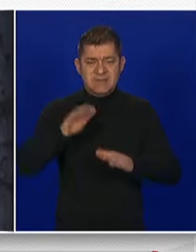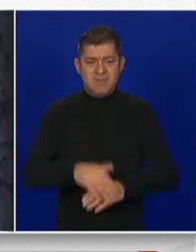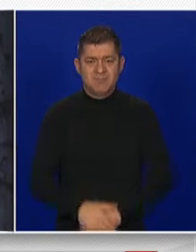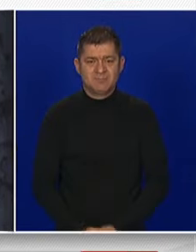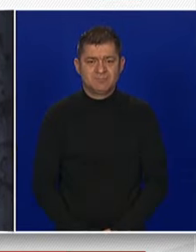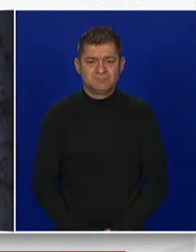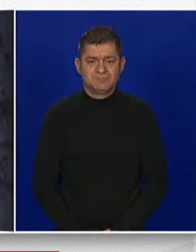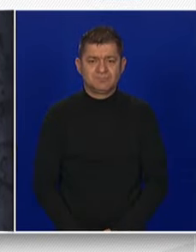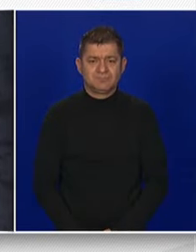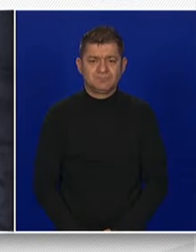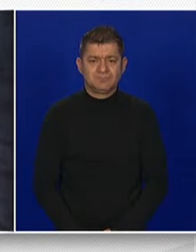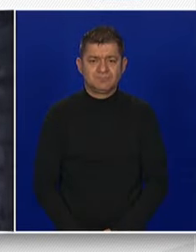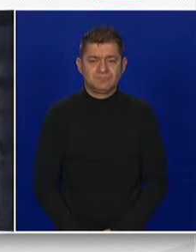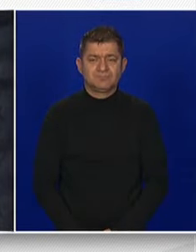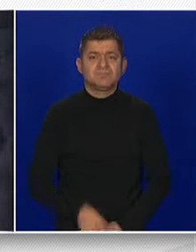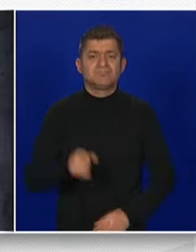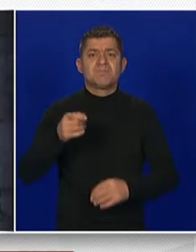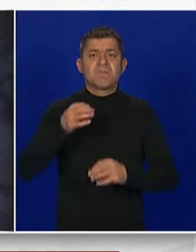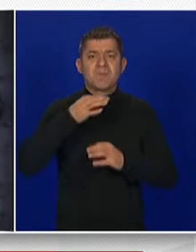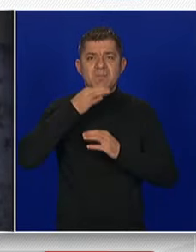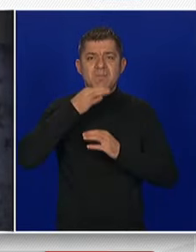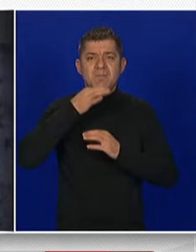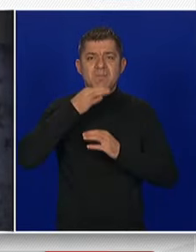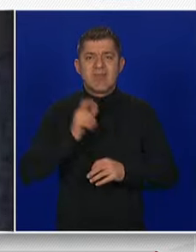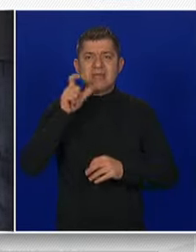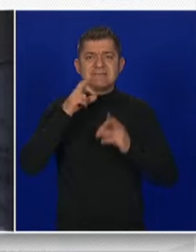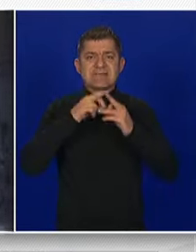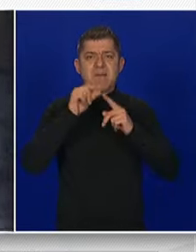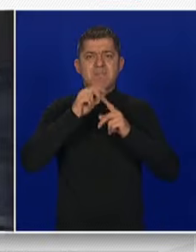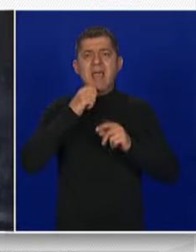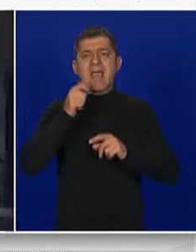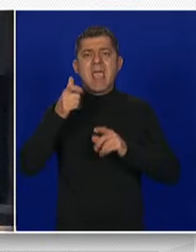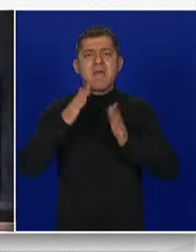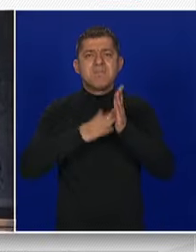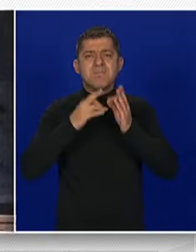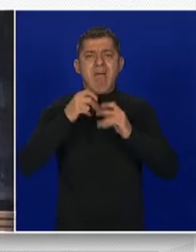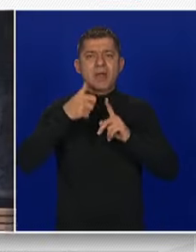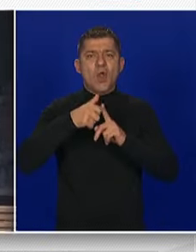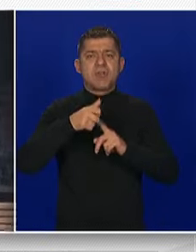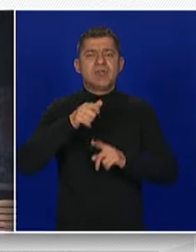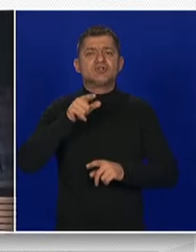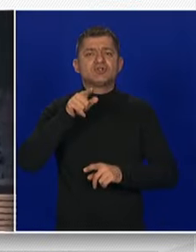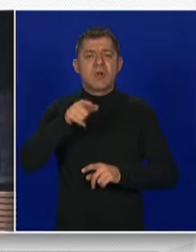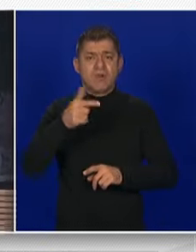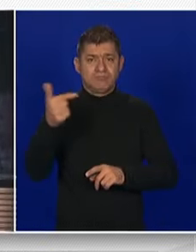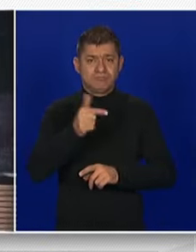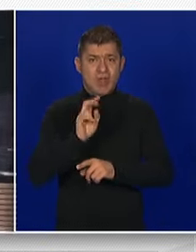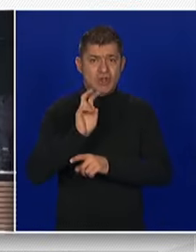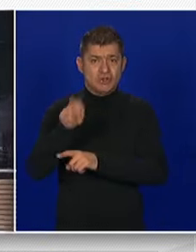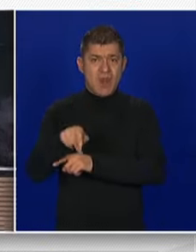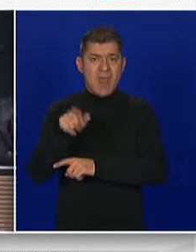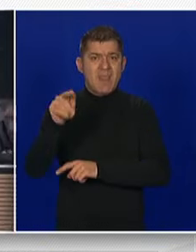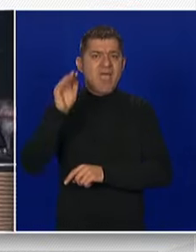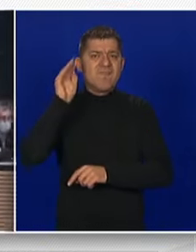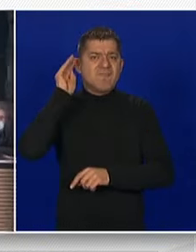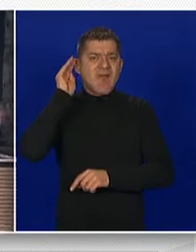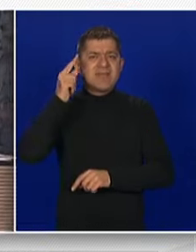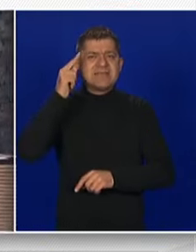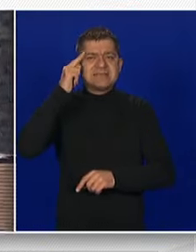trenutku. Pitanje za gospodina Capaka i gospođu Markotić. S obzirom na to da ste oboje članovi vladinog znanstvenog